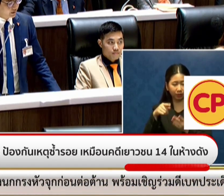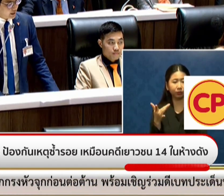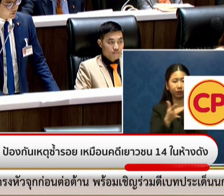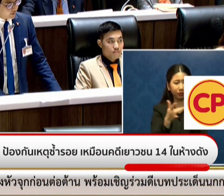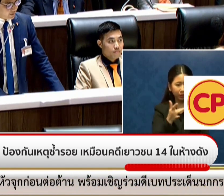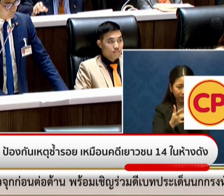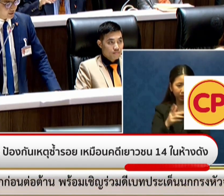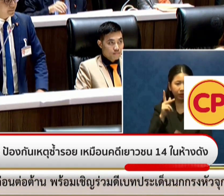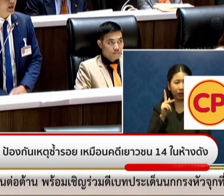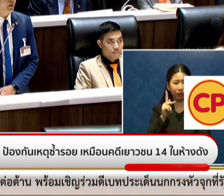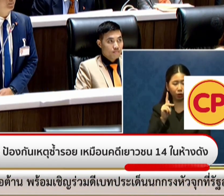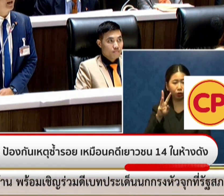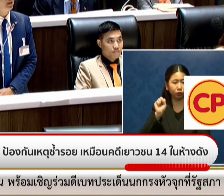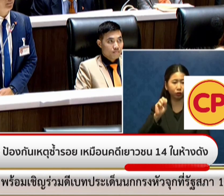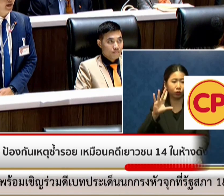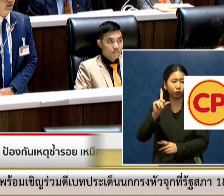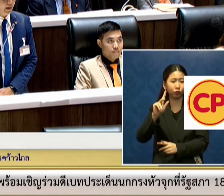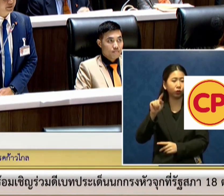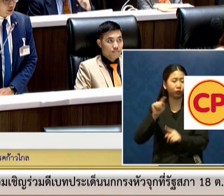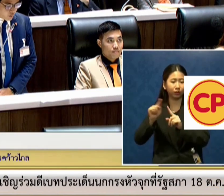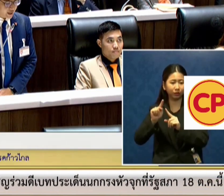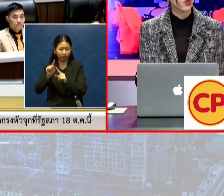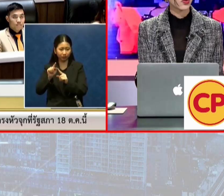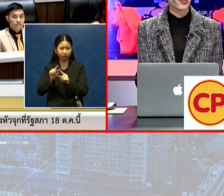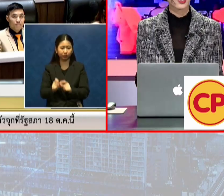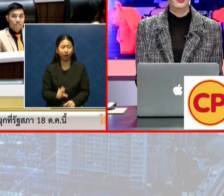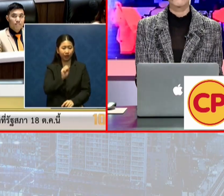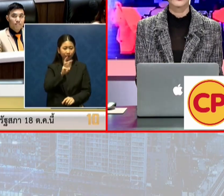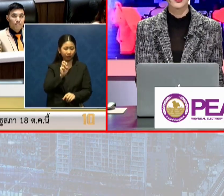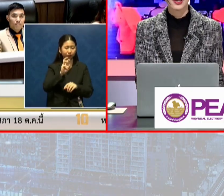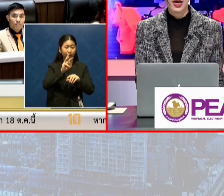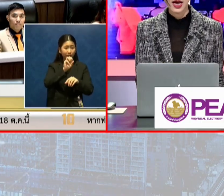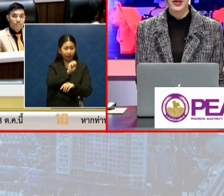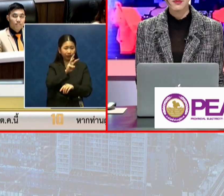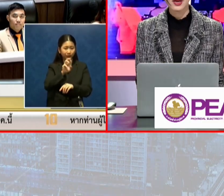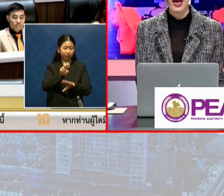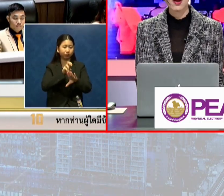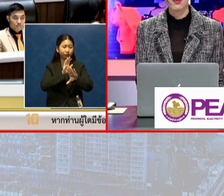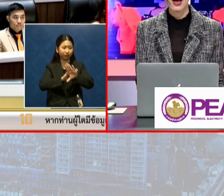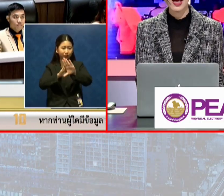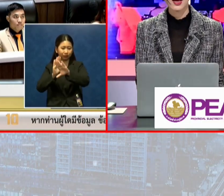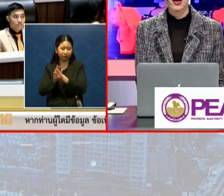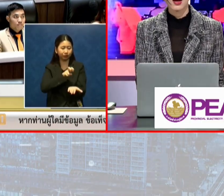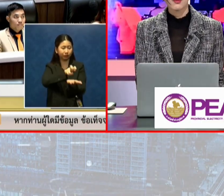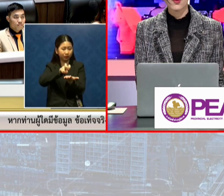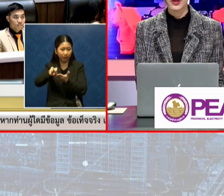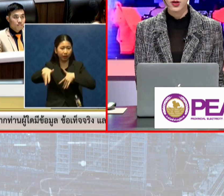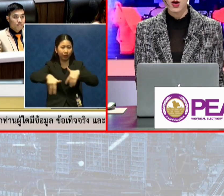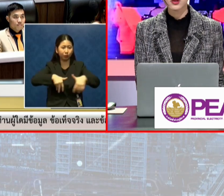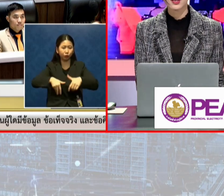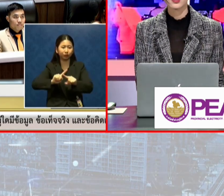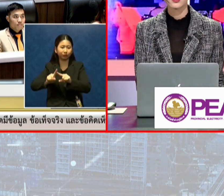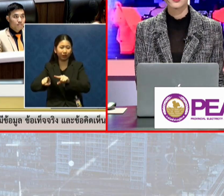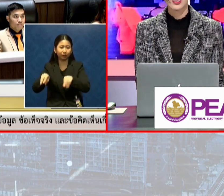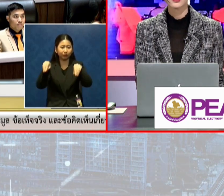แม้แต่นิดเดียวนี่คือสิ่งที่ทางด้านของคุณไอติมพริตนะคะได้มีการออกมาพูดถึง